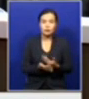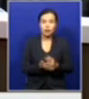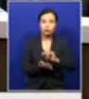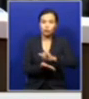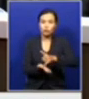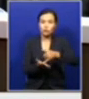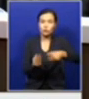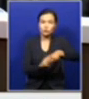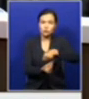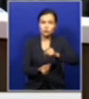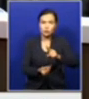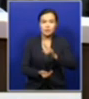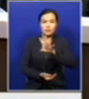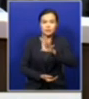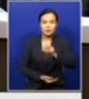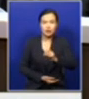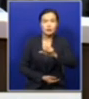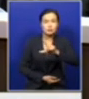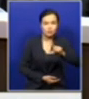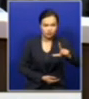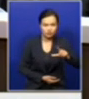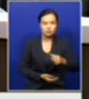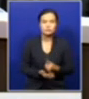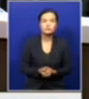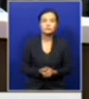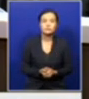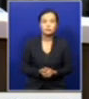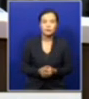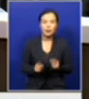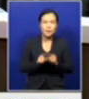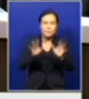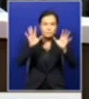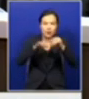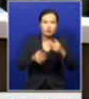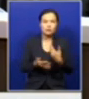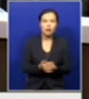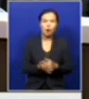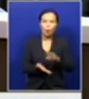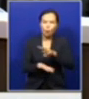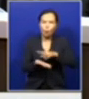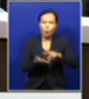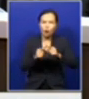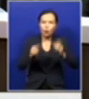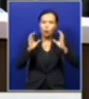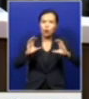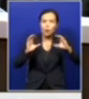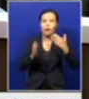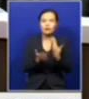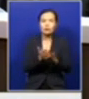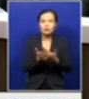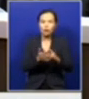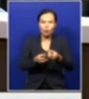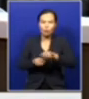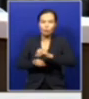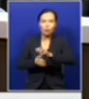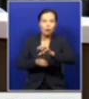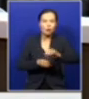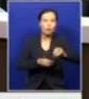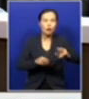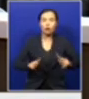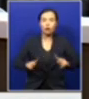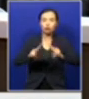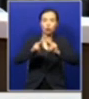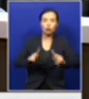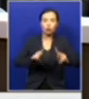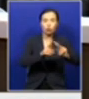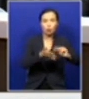เศรษฐกิจจำนวน 400,000 ล้านบาทที่เป็นเสมือนการตีเช็คเปล่าให้รัฐบาลไปทำงบเบี้ยหัวแตกแจกทุกกระทรวงมาพ่ว